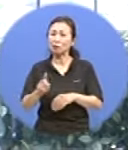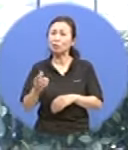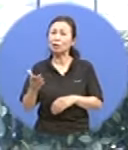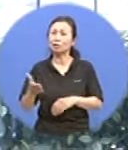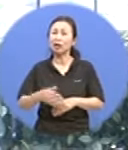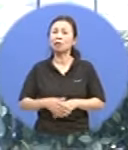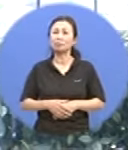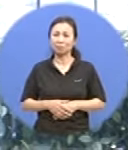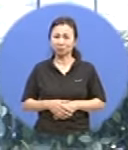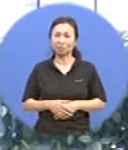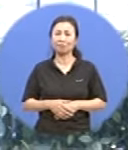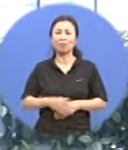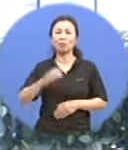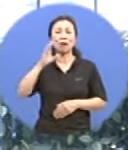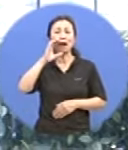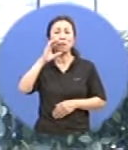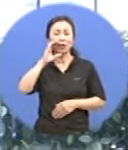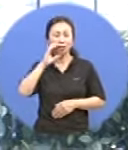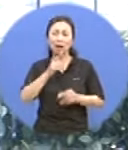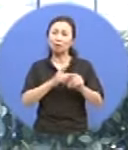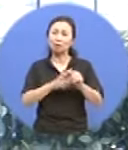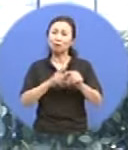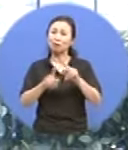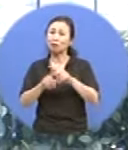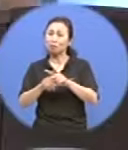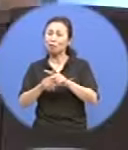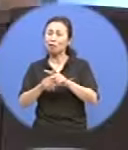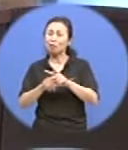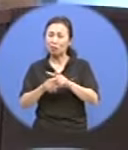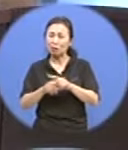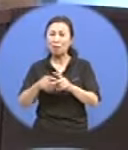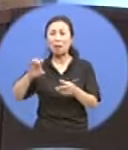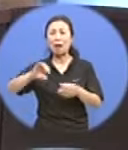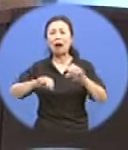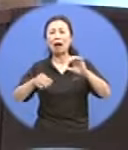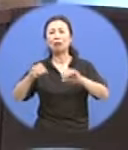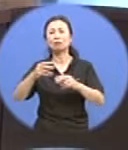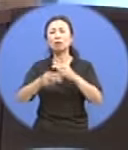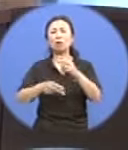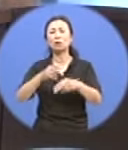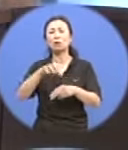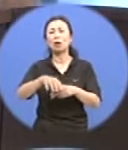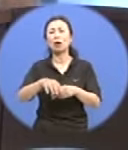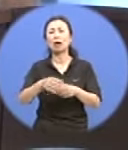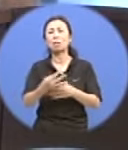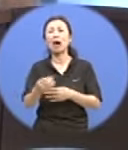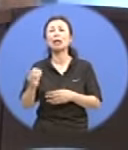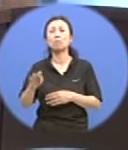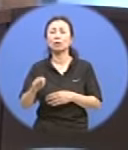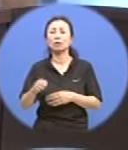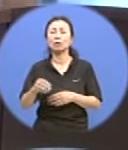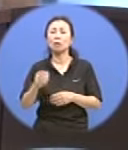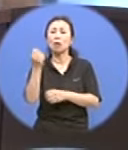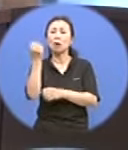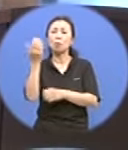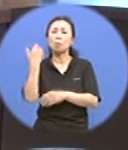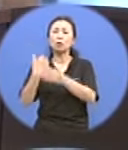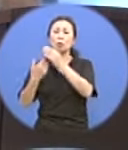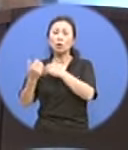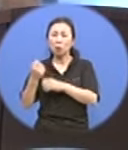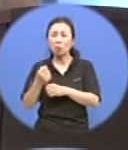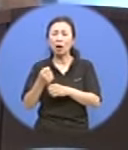工業群があるんですね、 うん、 でこれが元は顔料を作ってたわけですけれども、うん、だんだん